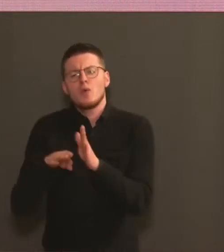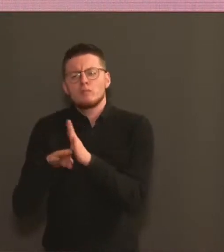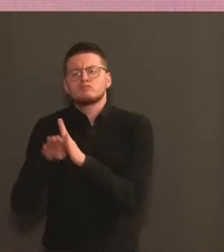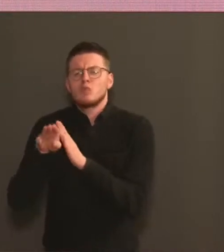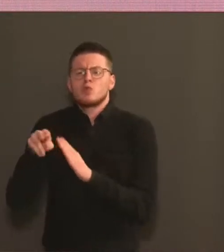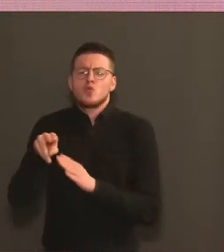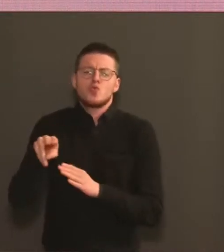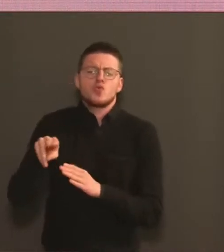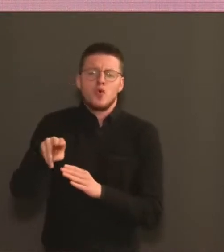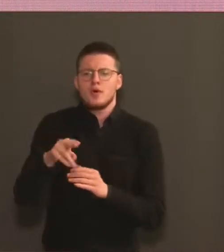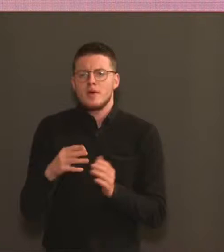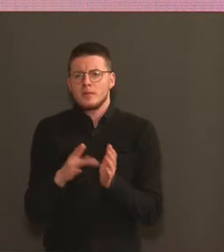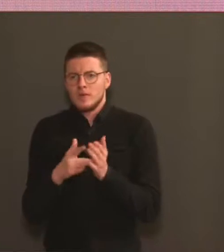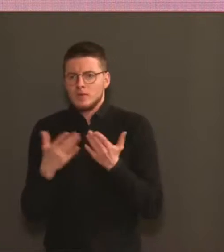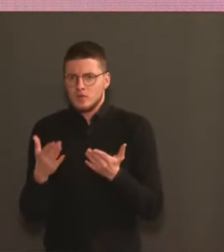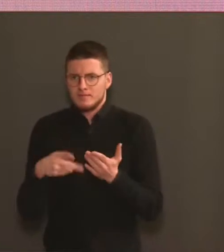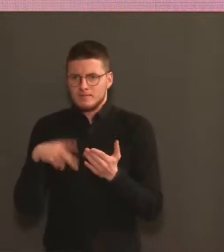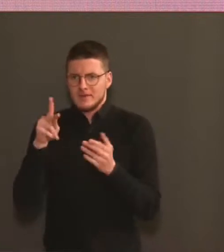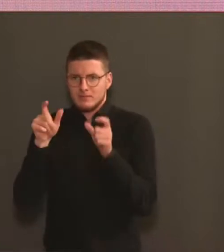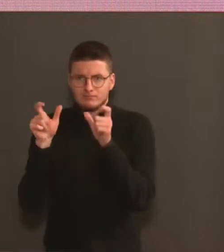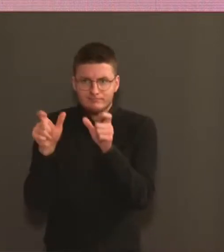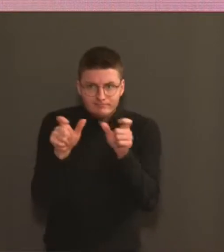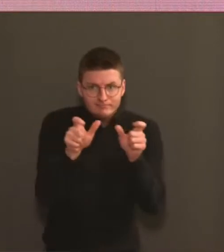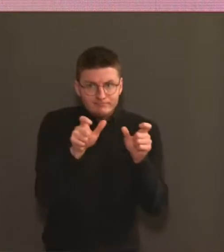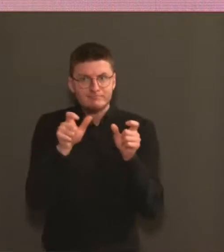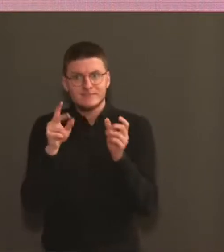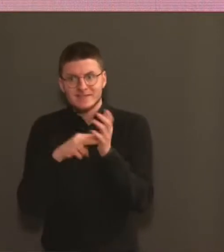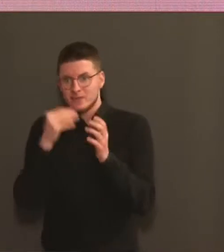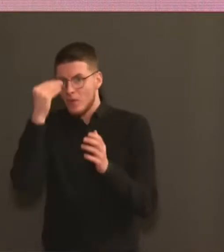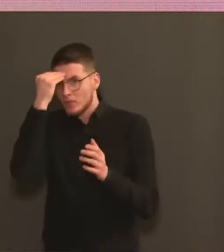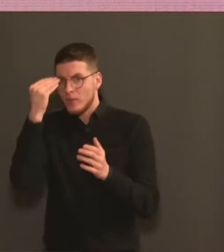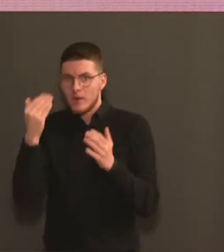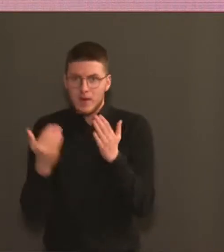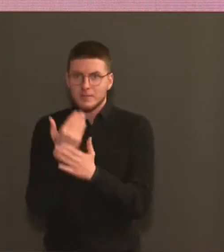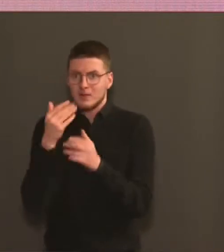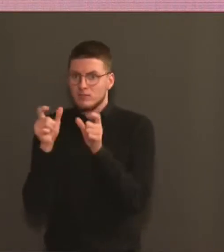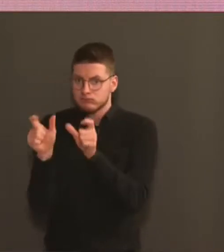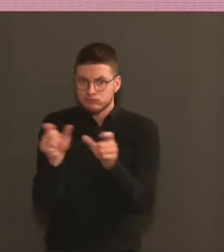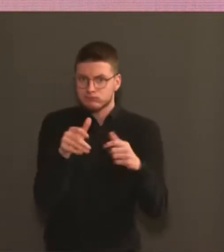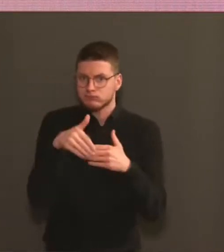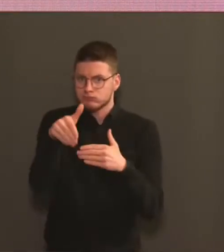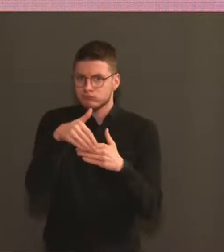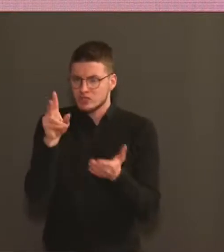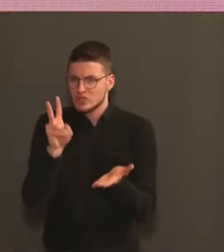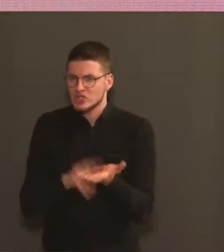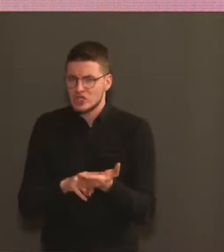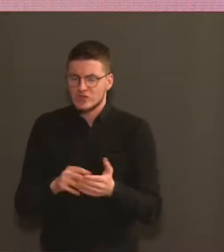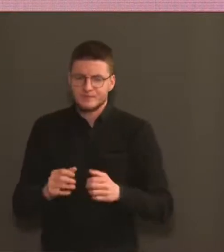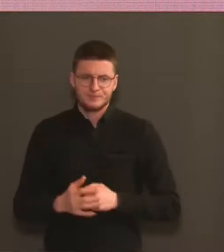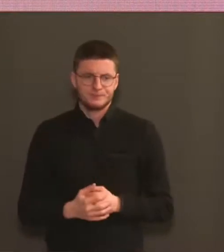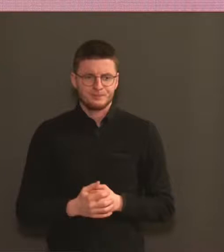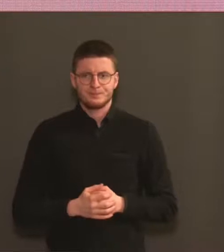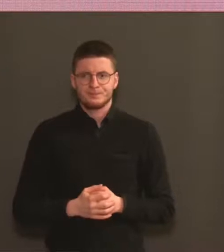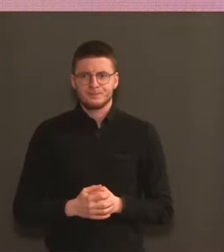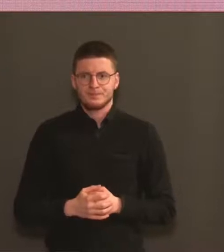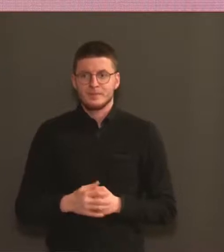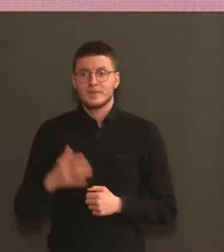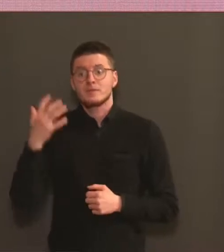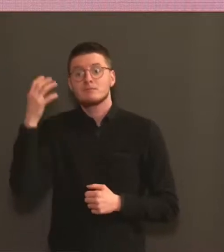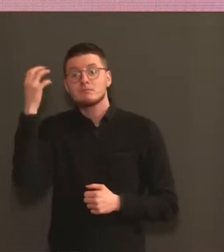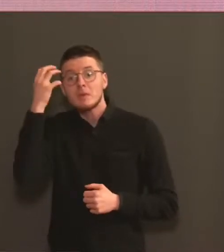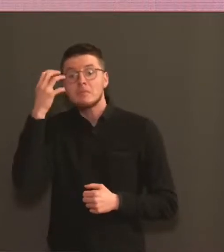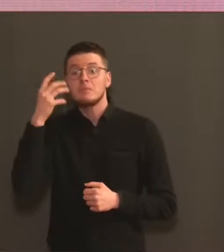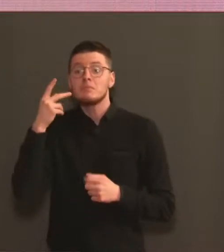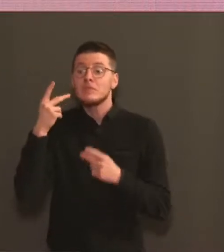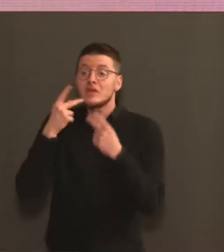onder andere in de scholen. Het is zeker niet het geval dat er een probleem zou zijn met de testcapaciteit. Integendeel, er is